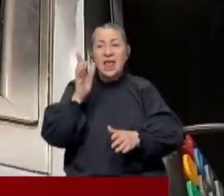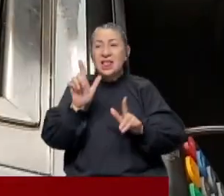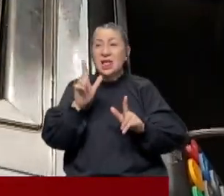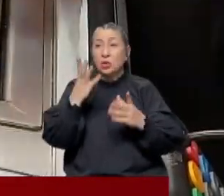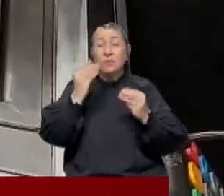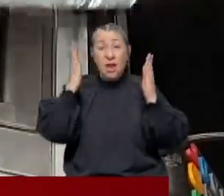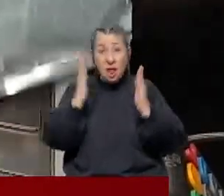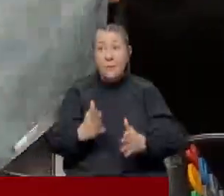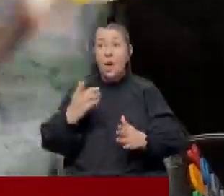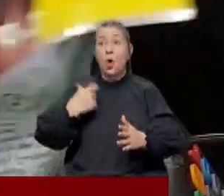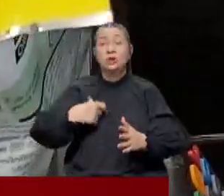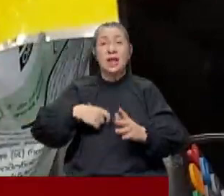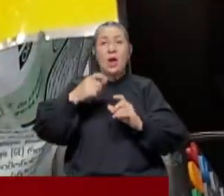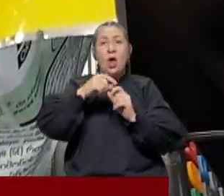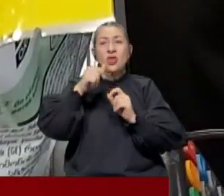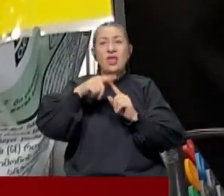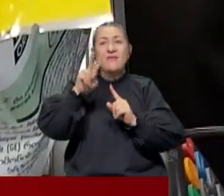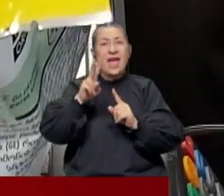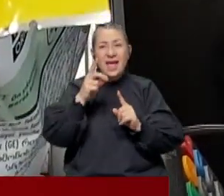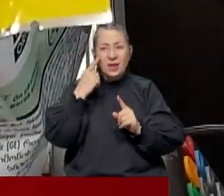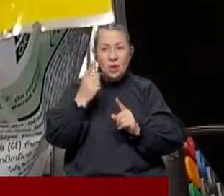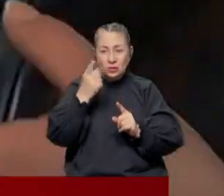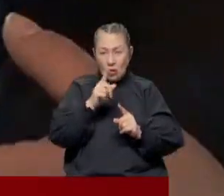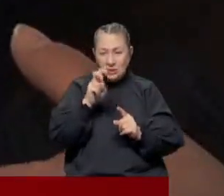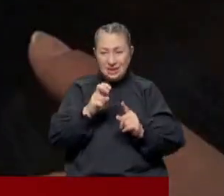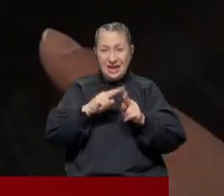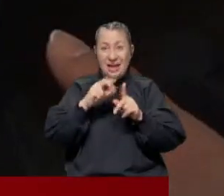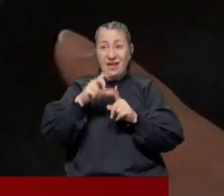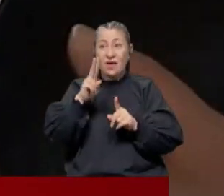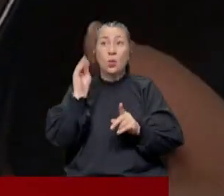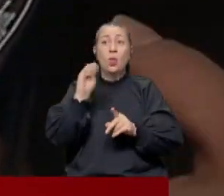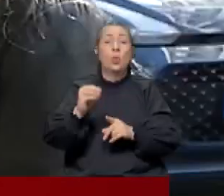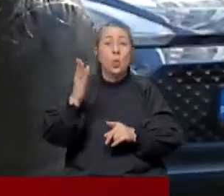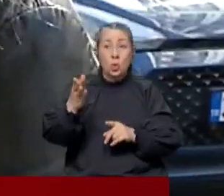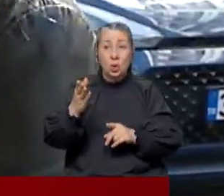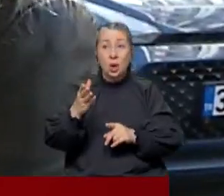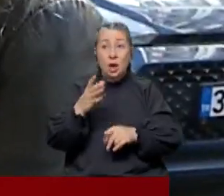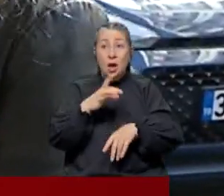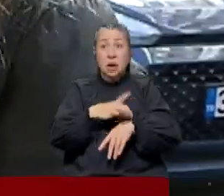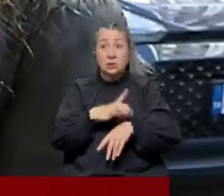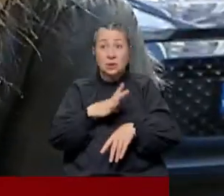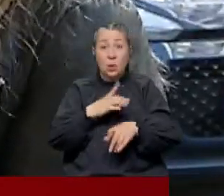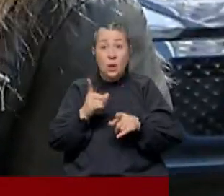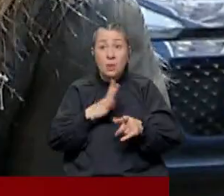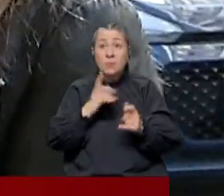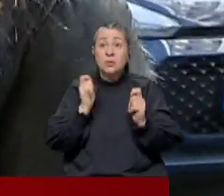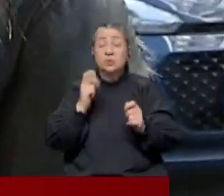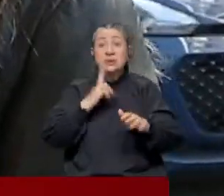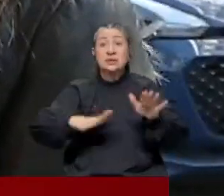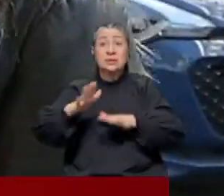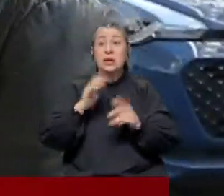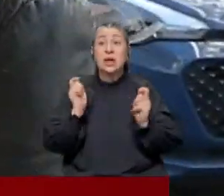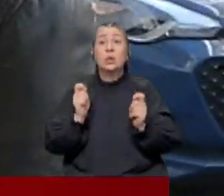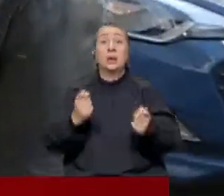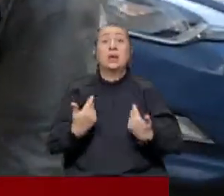maddesi olmasına rağmen özel tüketim ürünlerindeki %18'i KDV oranı uygulanıyordu. Hastalık var, şu var, bu var. Mecbur temizlik